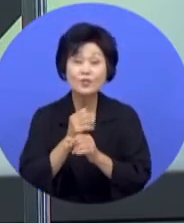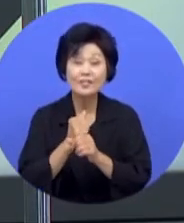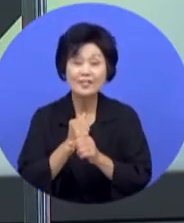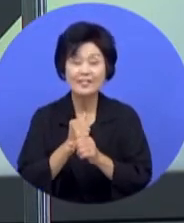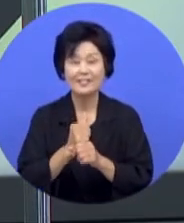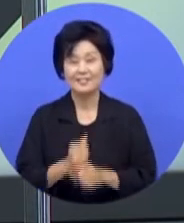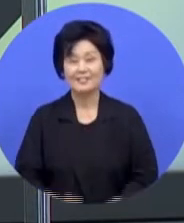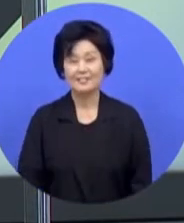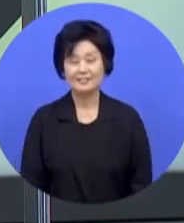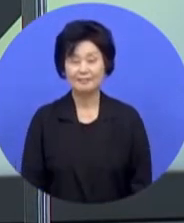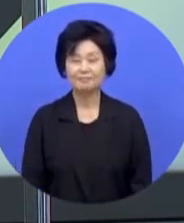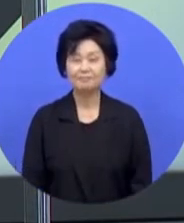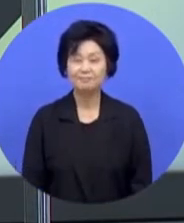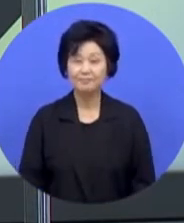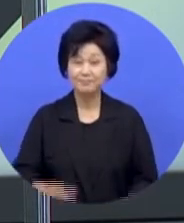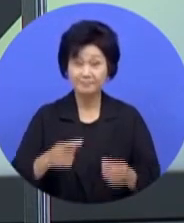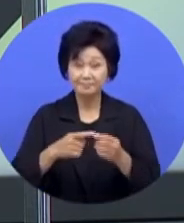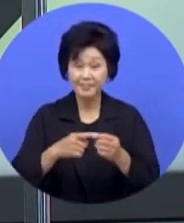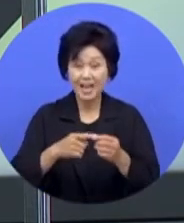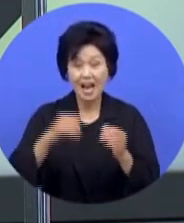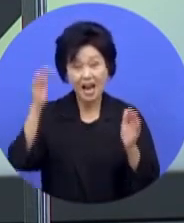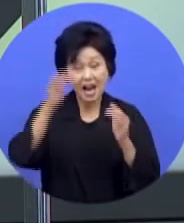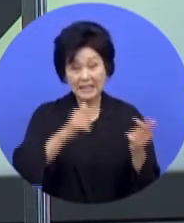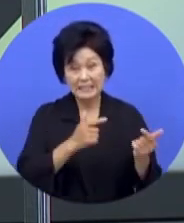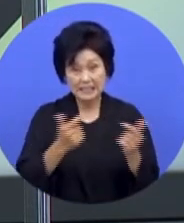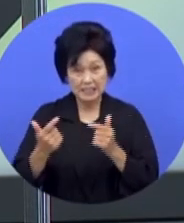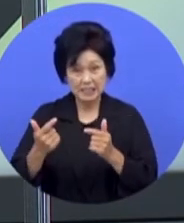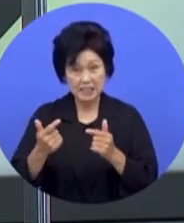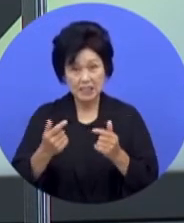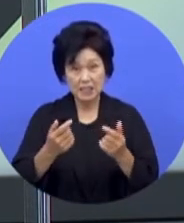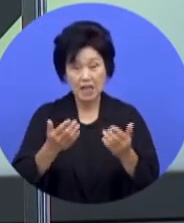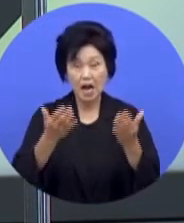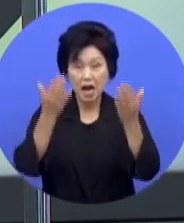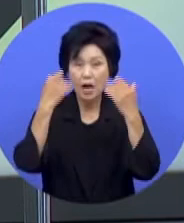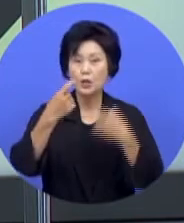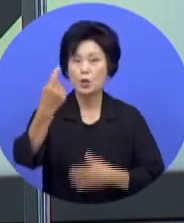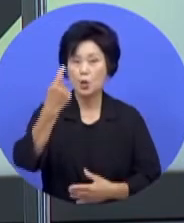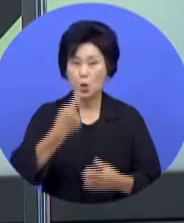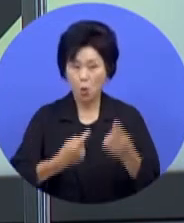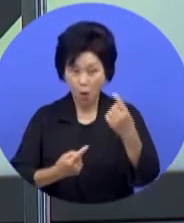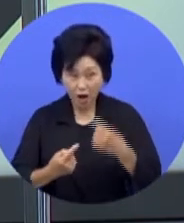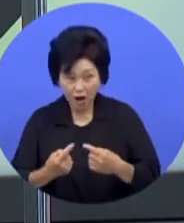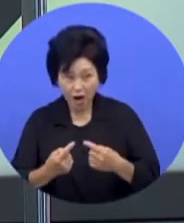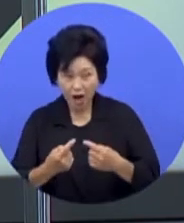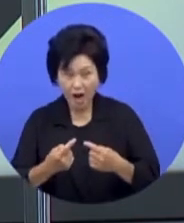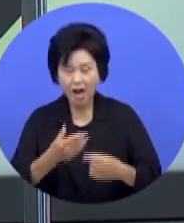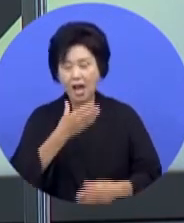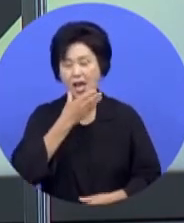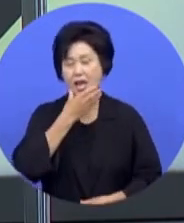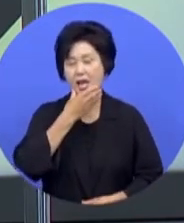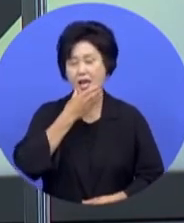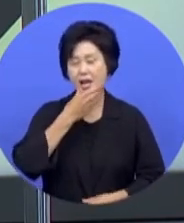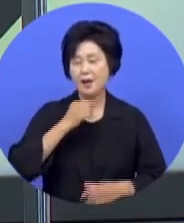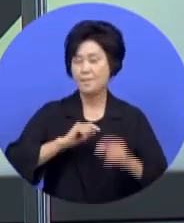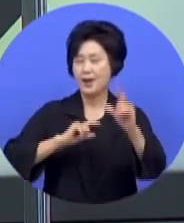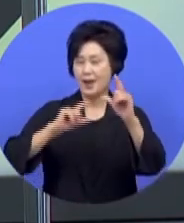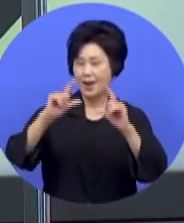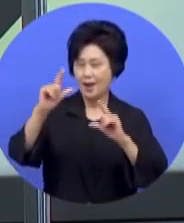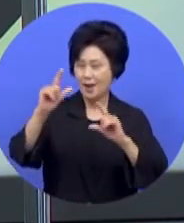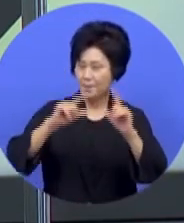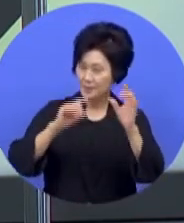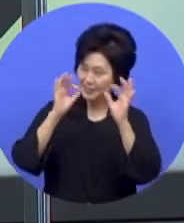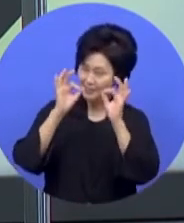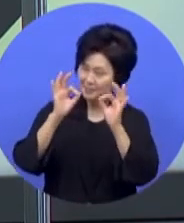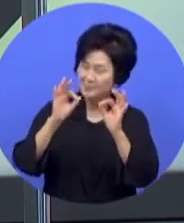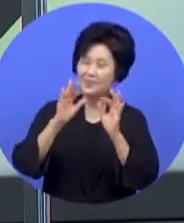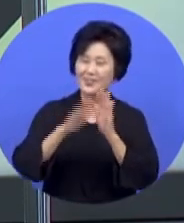첫째로는 정말 행복하게 학교 생활을 하는 그 모습이 너무 좋았던 것 같아요.